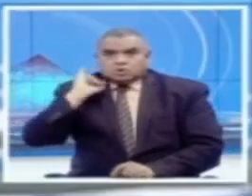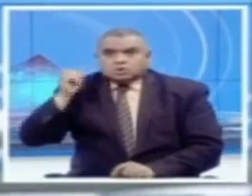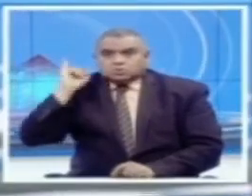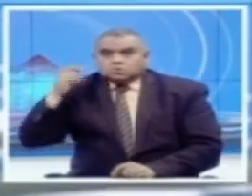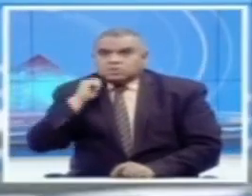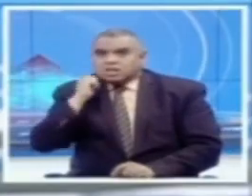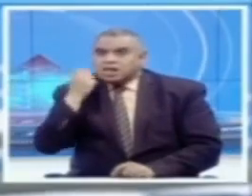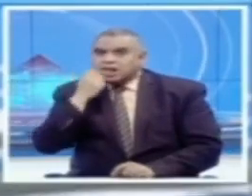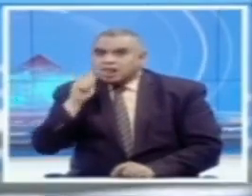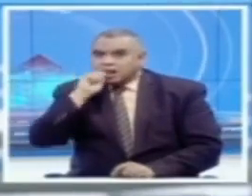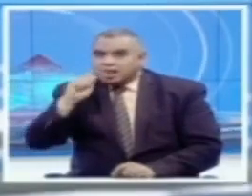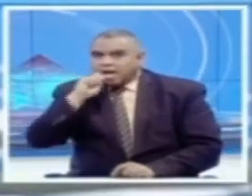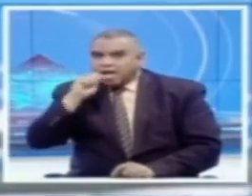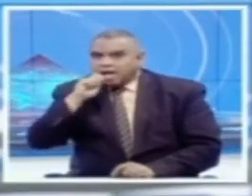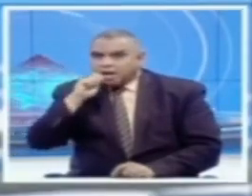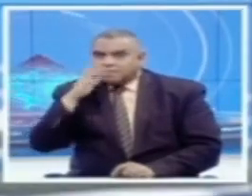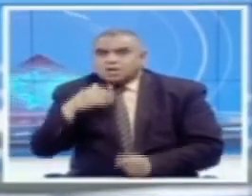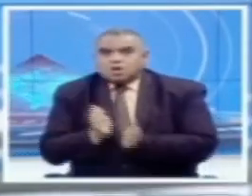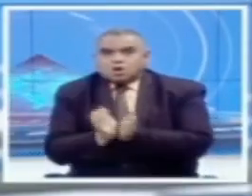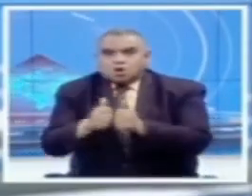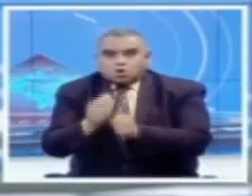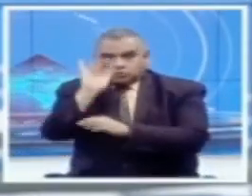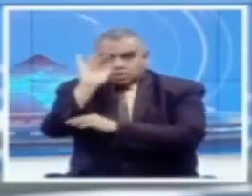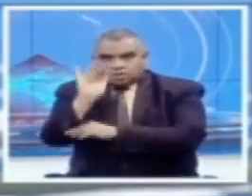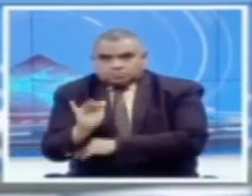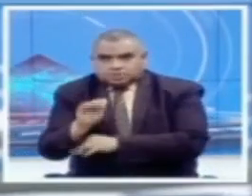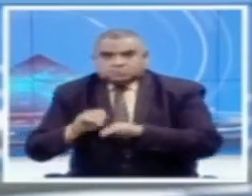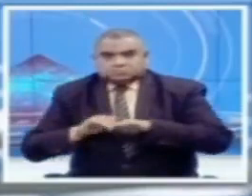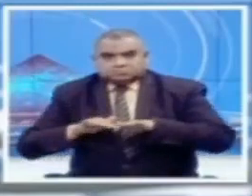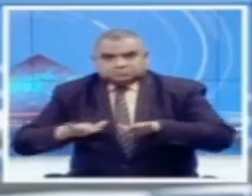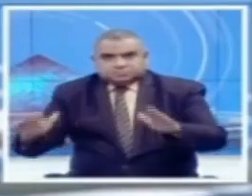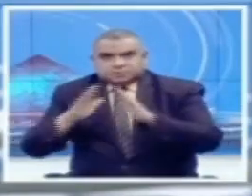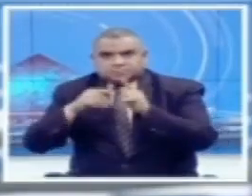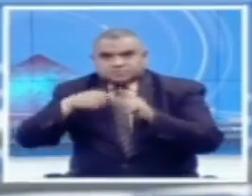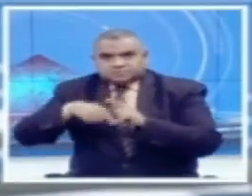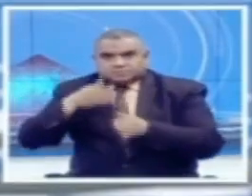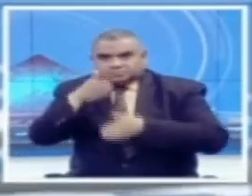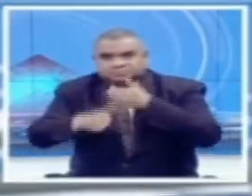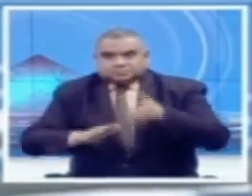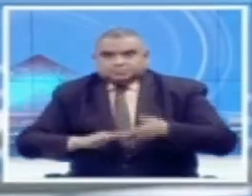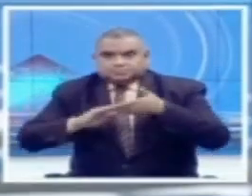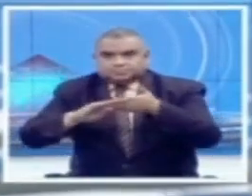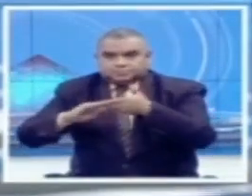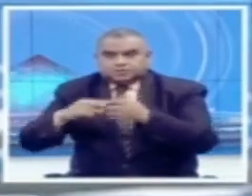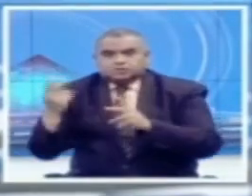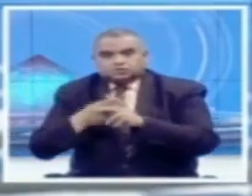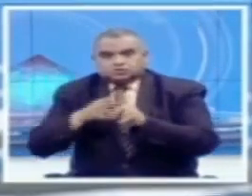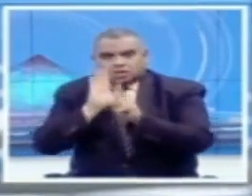طن لحوم إطعام للأسر الأولى بالرعاية وتوزيعها على مستوى الجمهورية إسهاما في خدمة